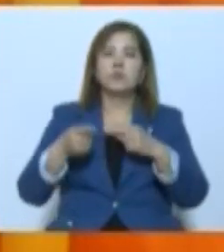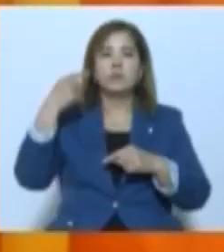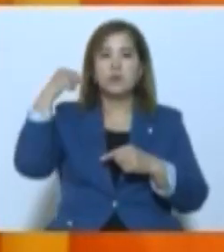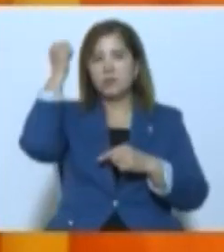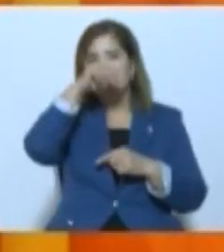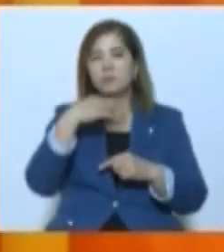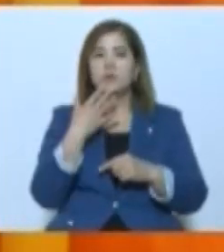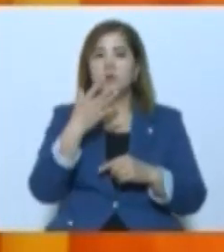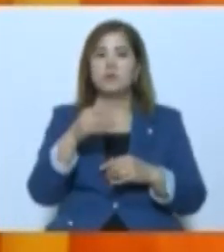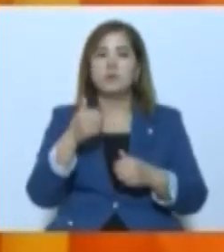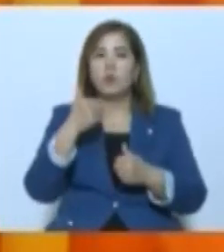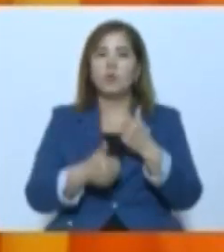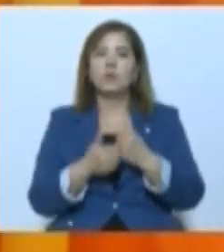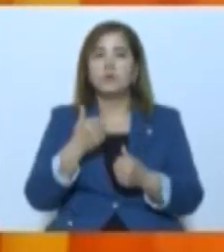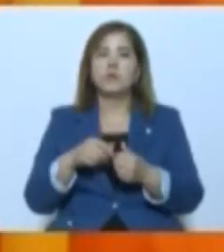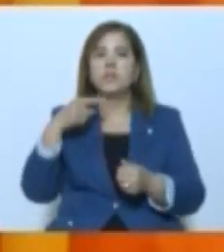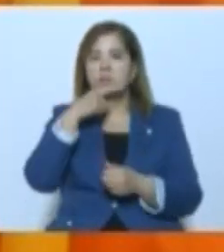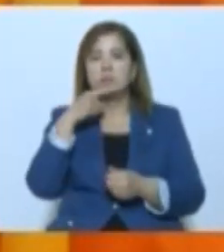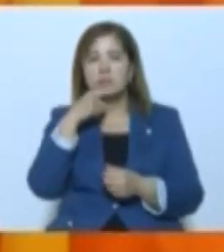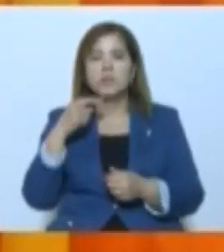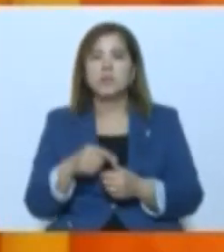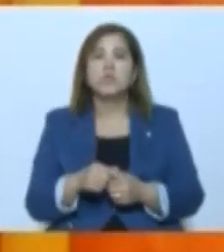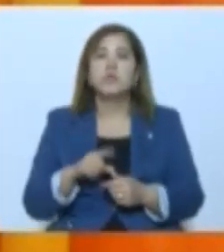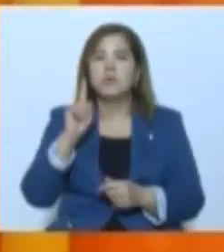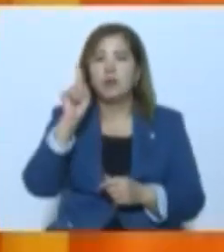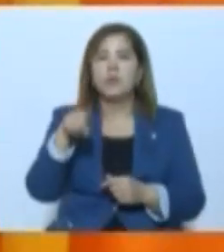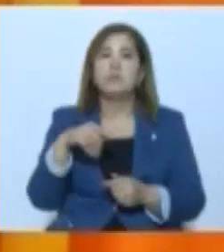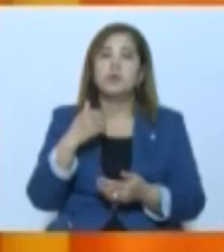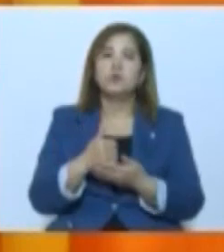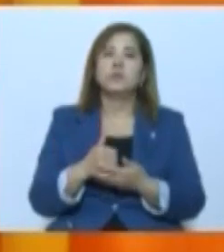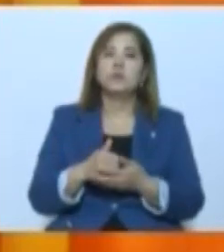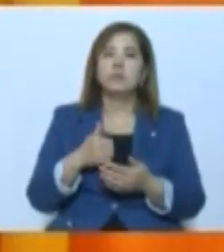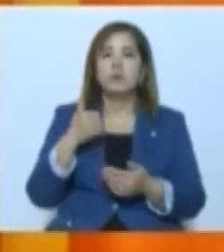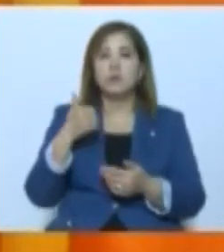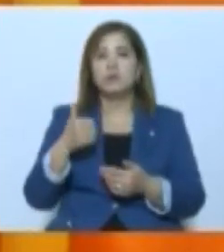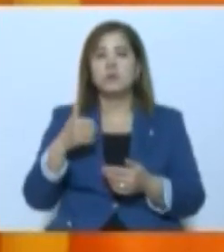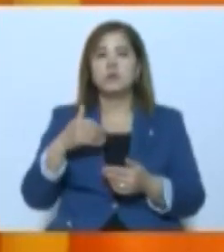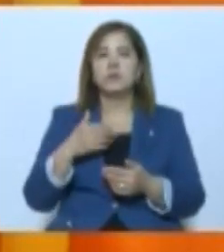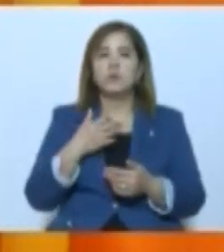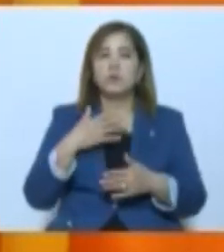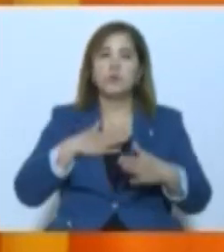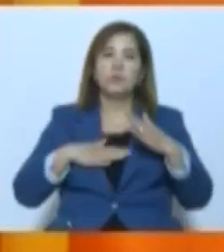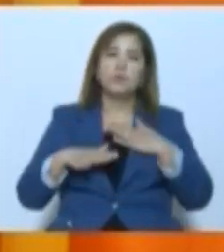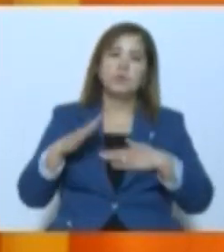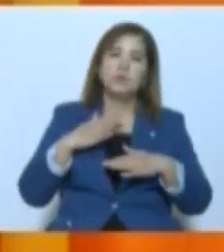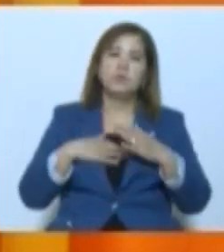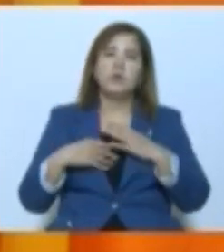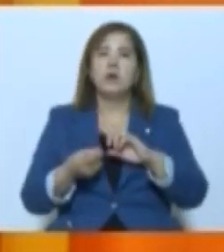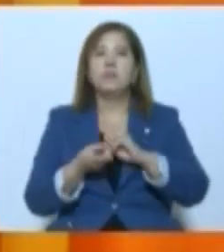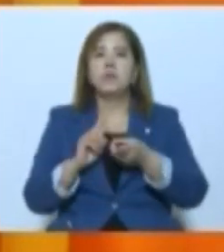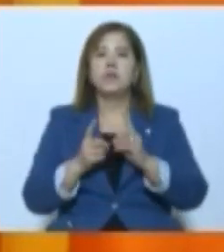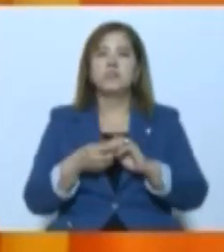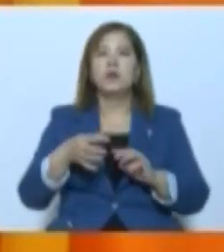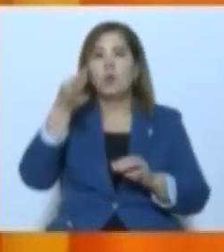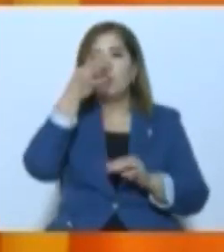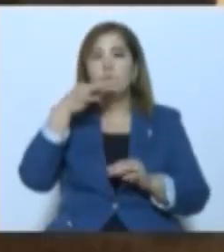международный конкурс в Россию в город Магадан там я получил только положительные эмоции познакомился и обменялся опытом с мастерами